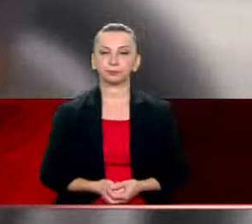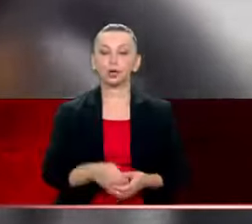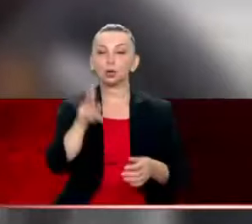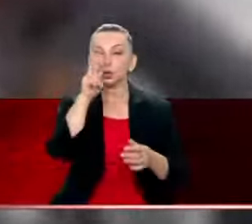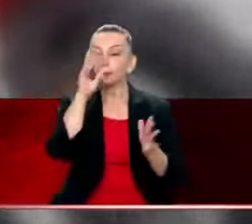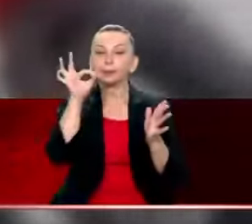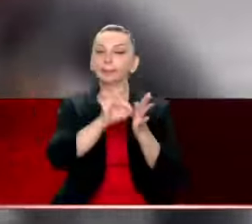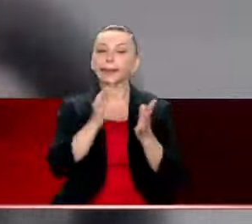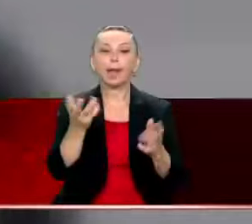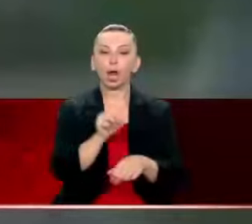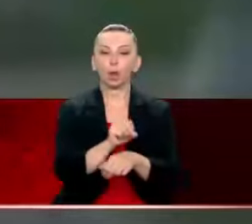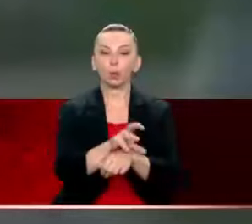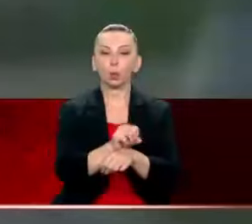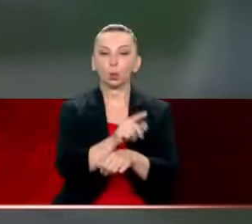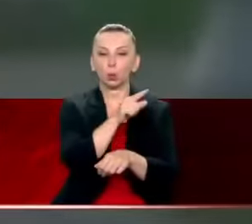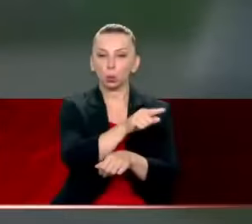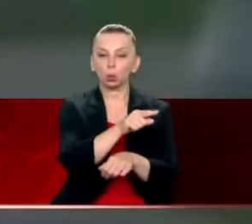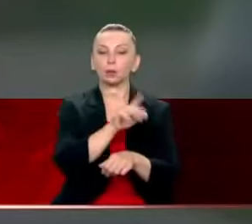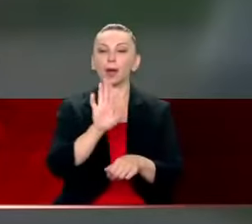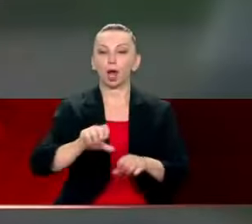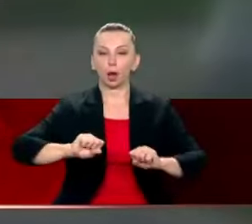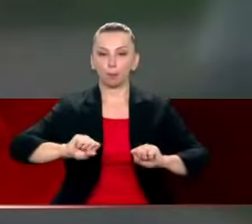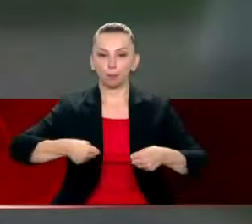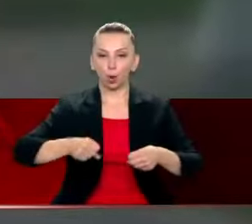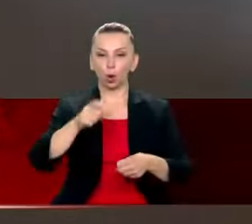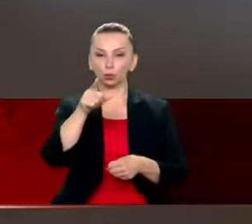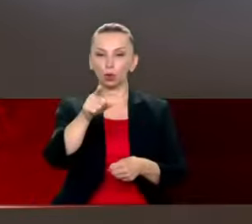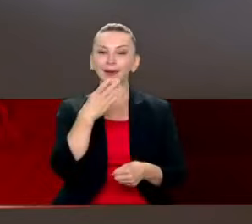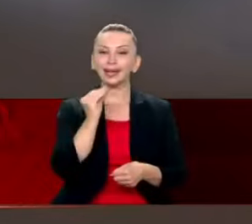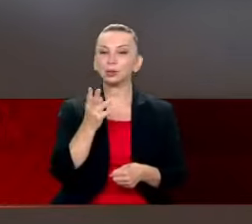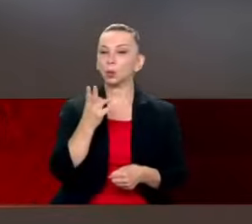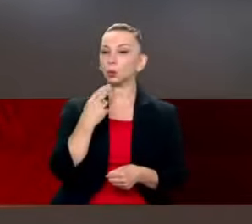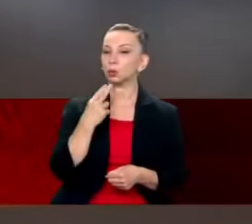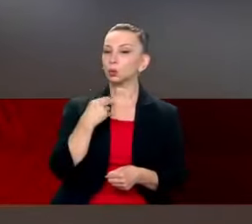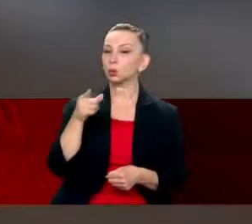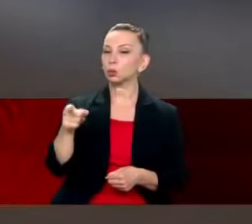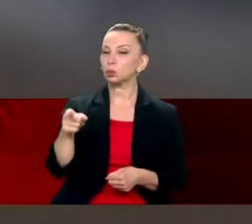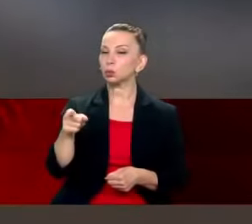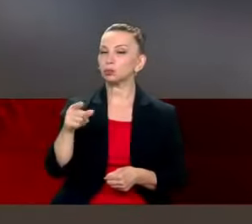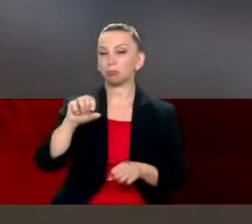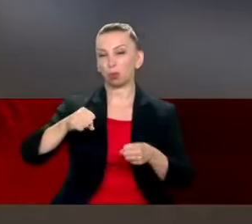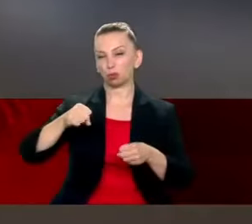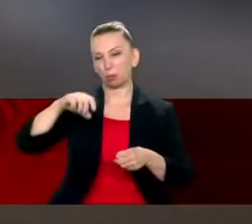Son durağı ise Muğla Milas oldu. Motosikletli bir genç Rus fenomenin motosikletini arkadan çarptı.